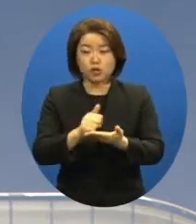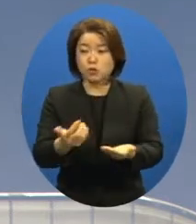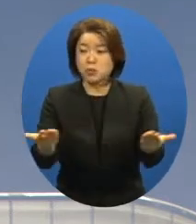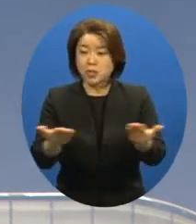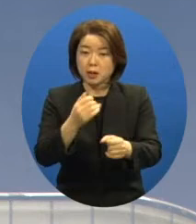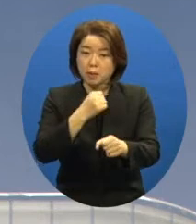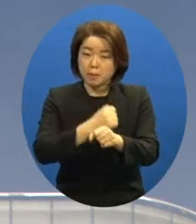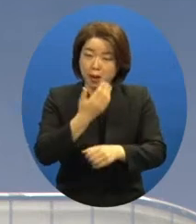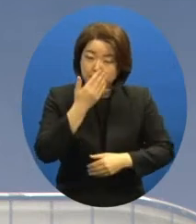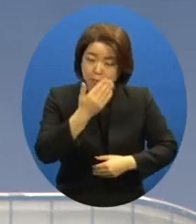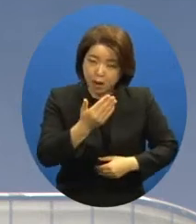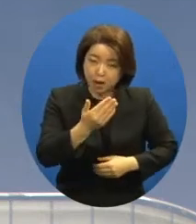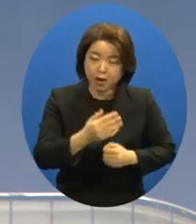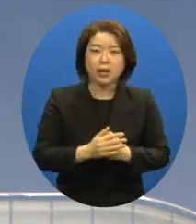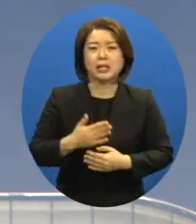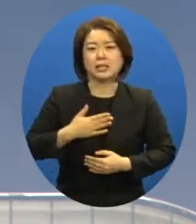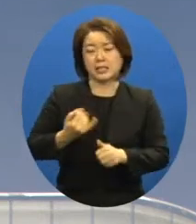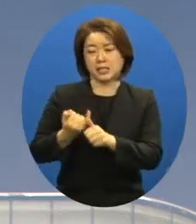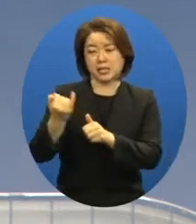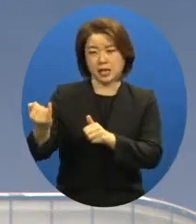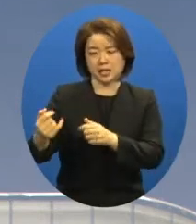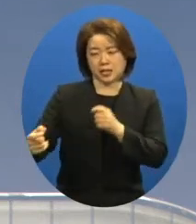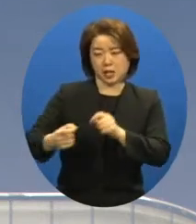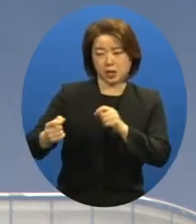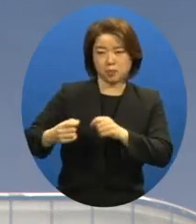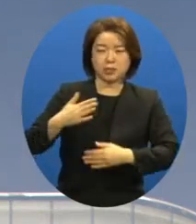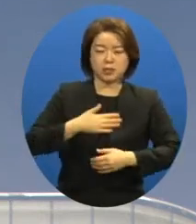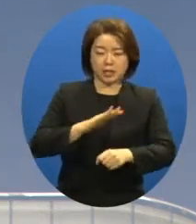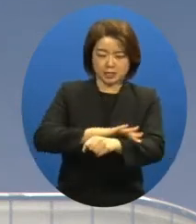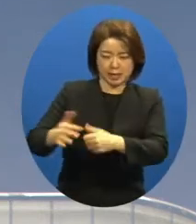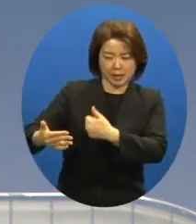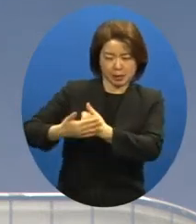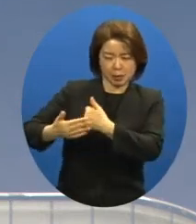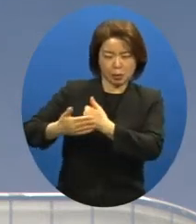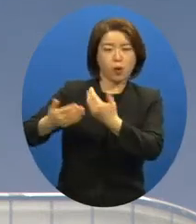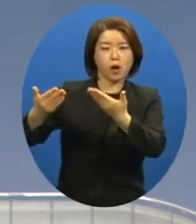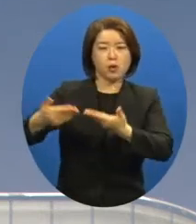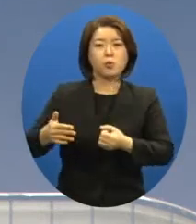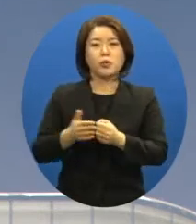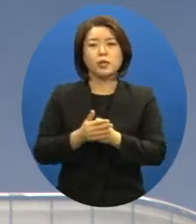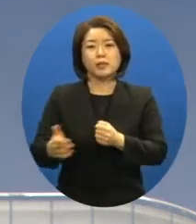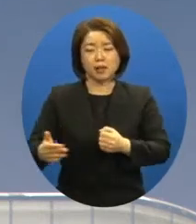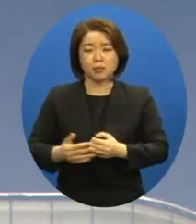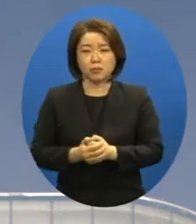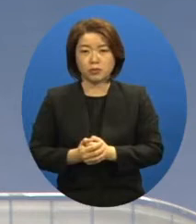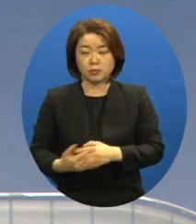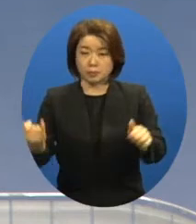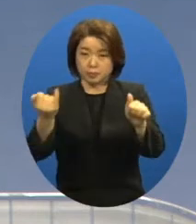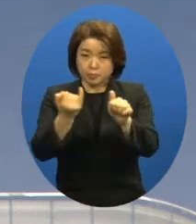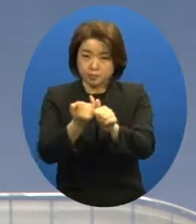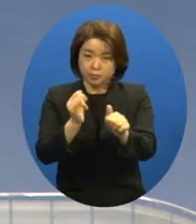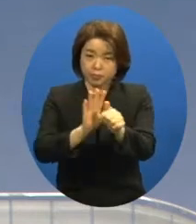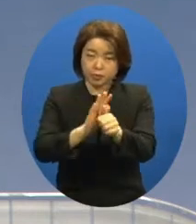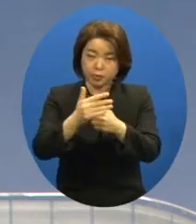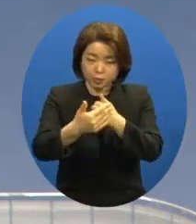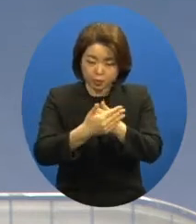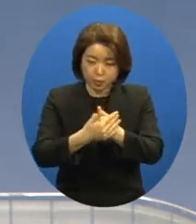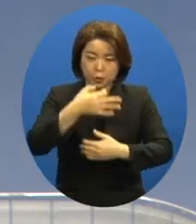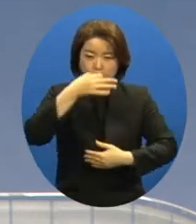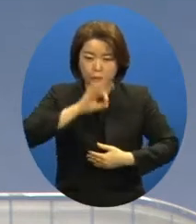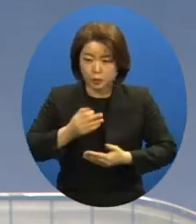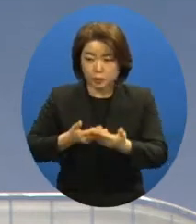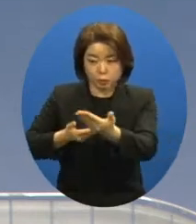것도 제 아내가 옆에서 저를 잘 도와주었기 때문, 결혼해서 서로 유익함을